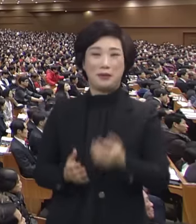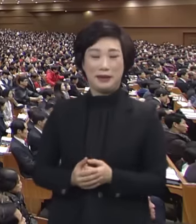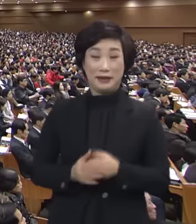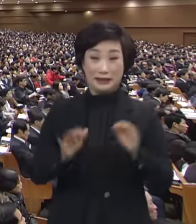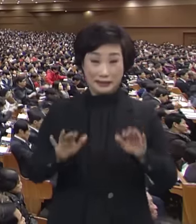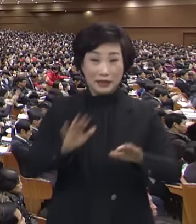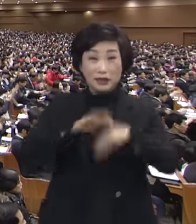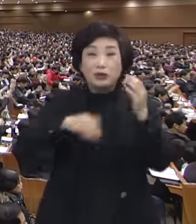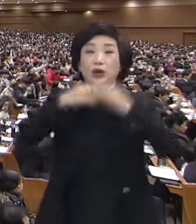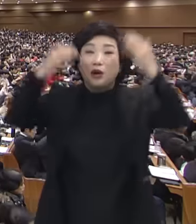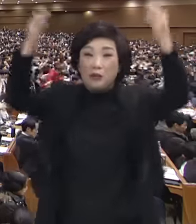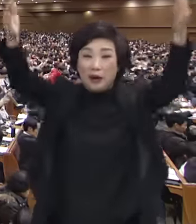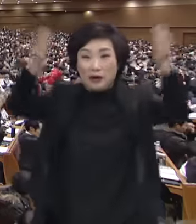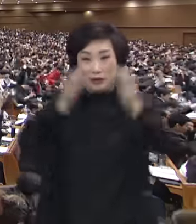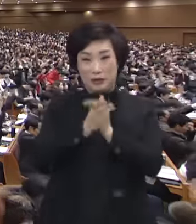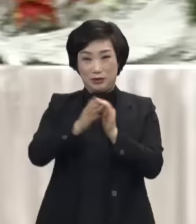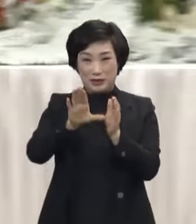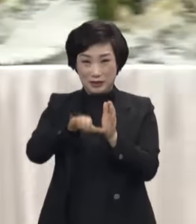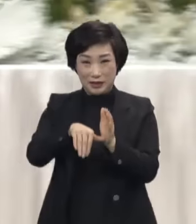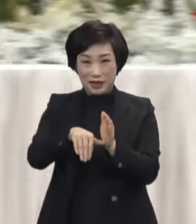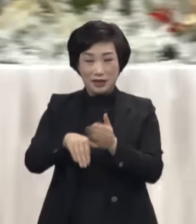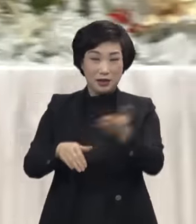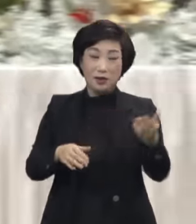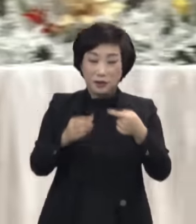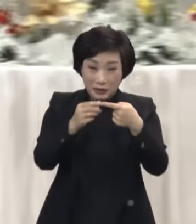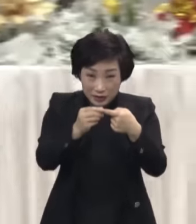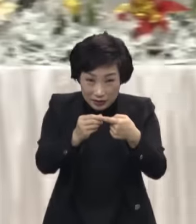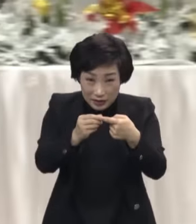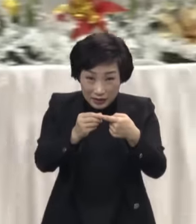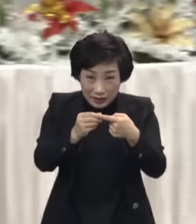도순 번쩍 들고 먼저